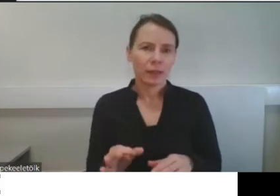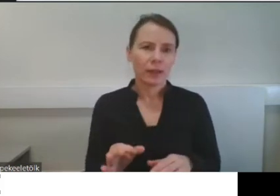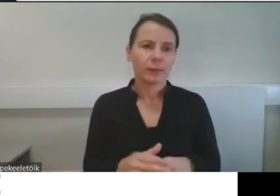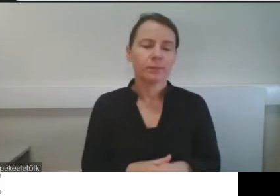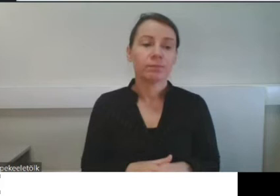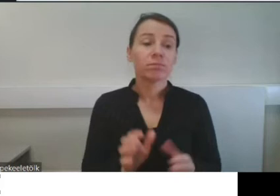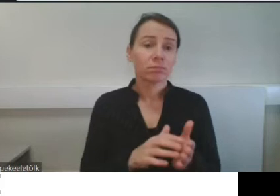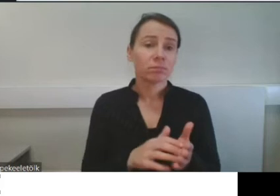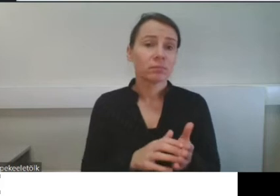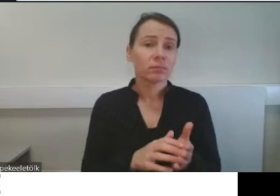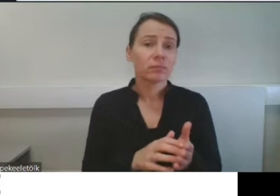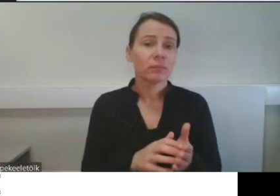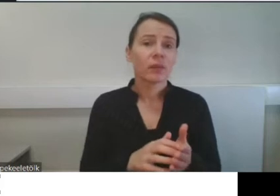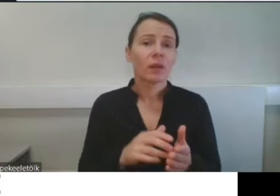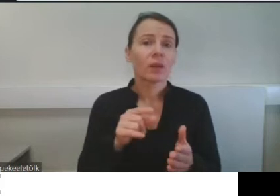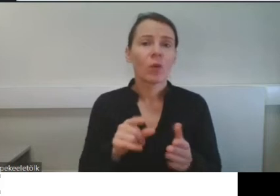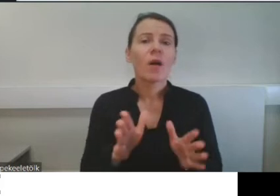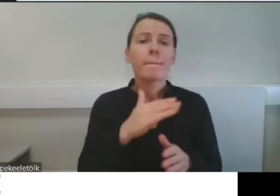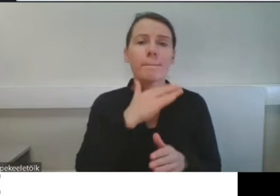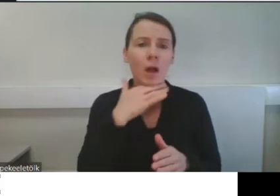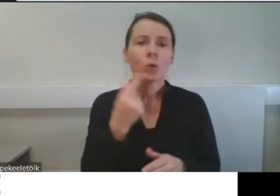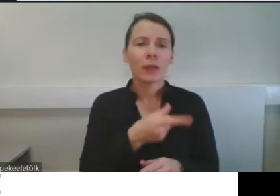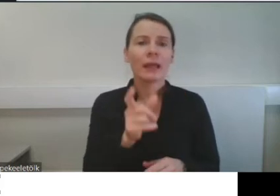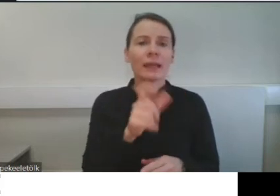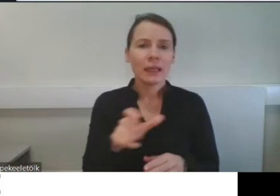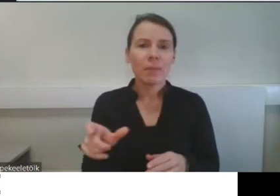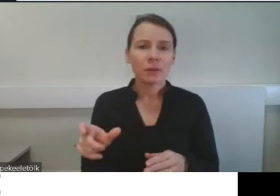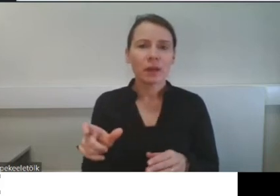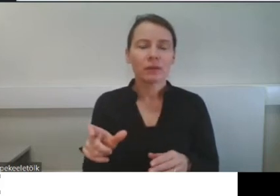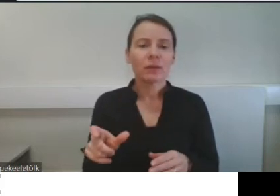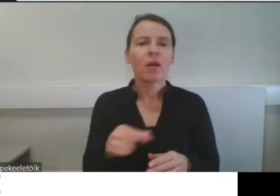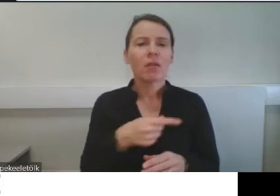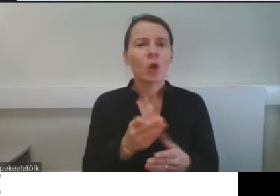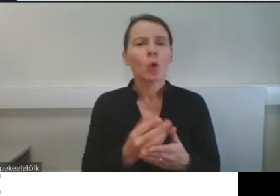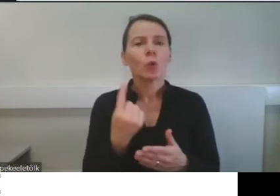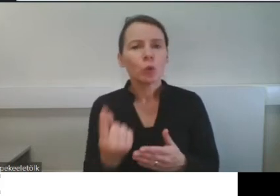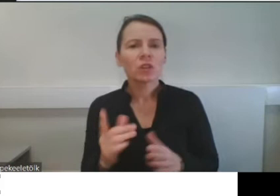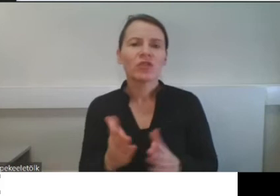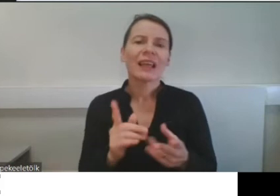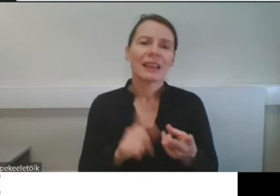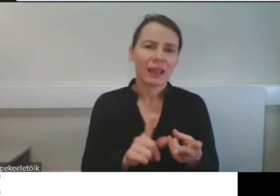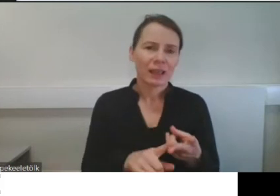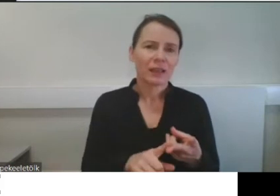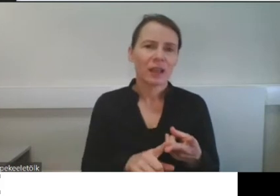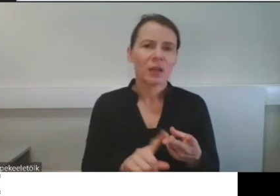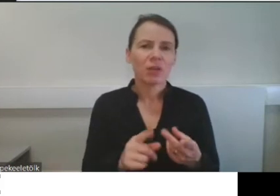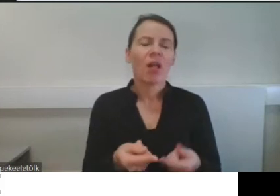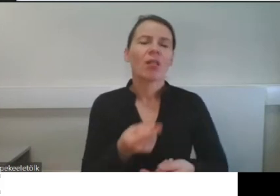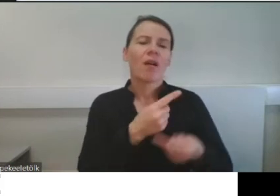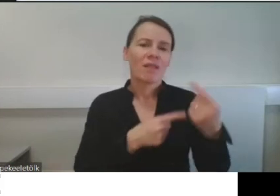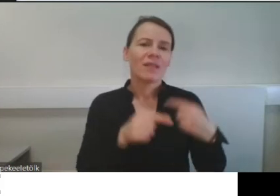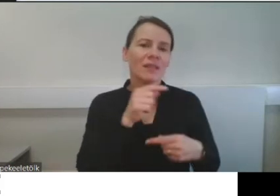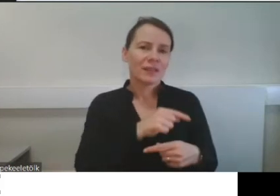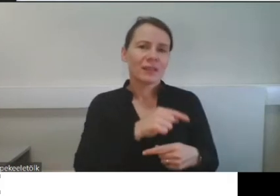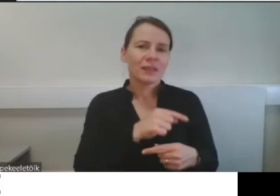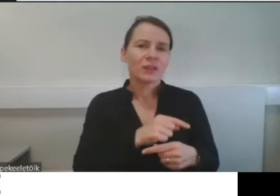viimased 30 päeva, ehk kuu aega sisuliselt alates küsitluse päevast tagasi ja on siis olemas selline instrument